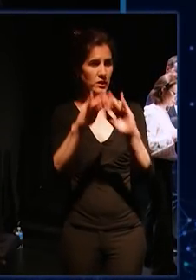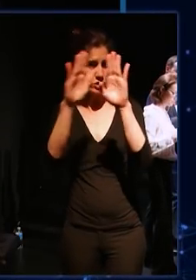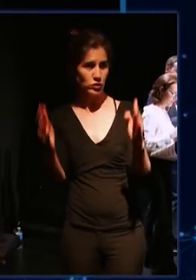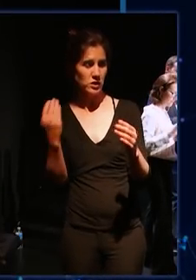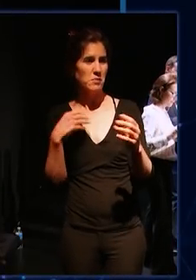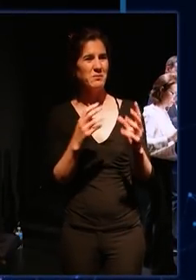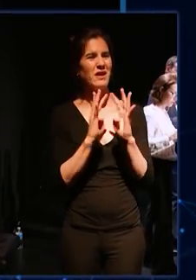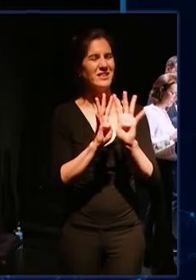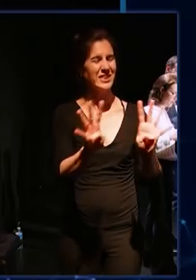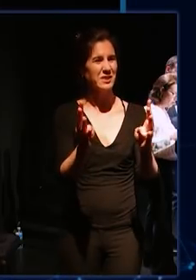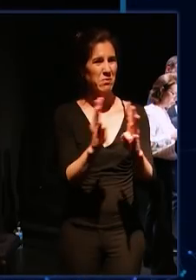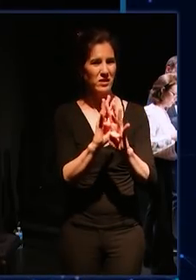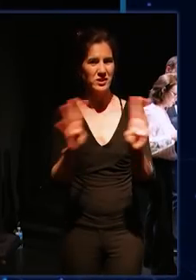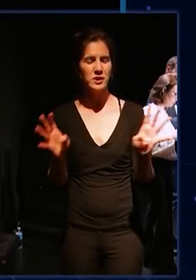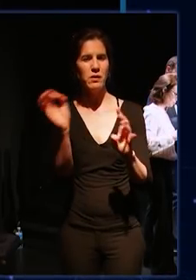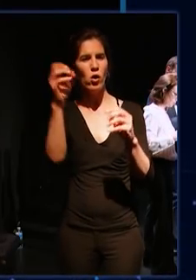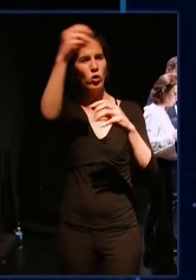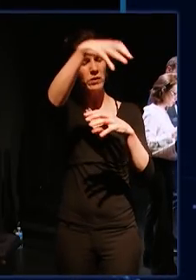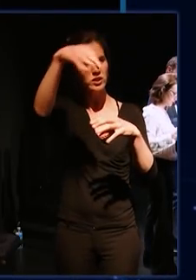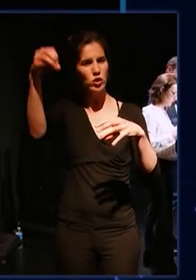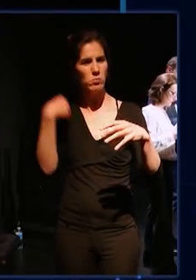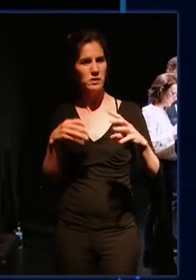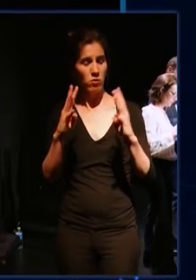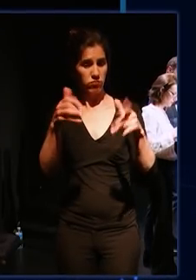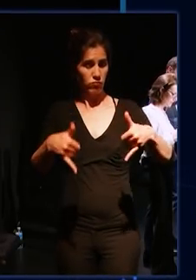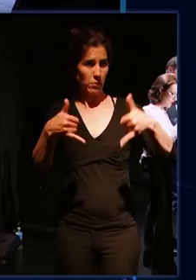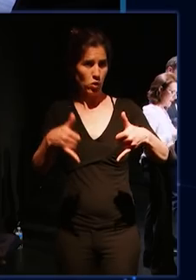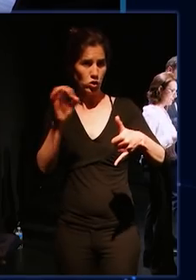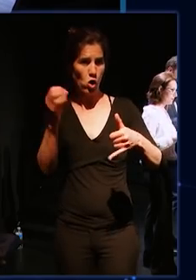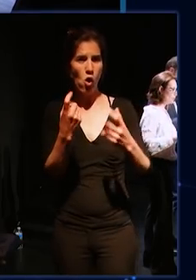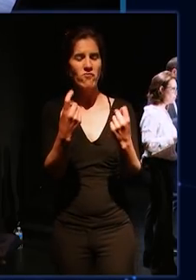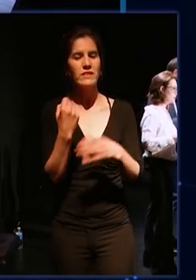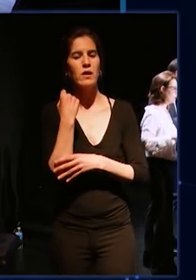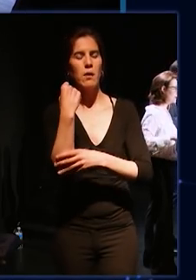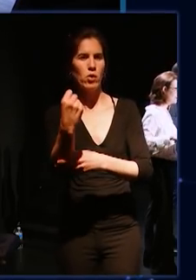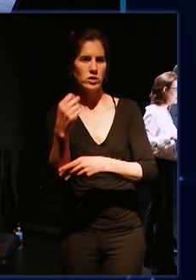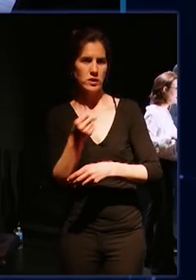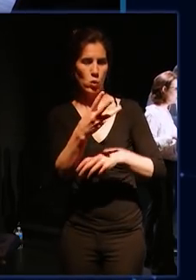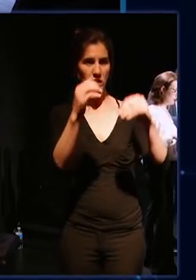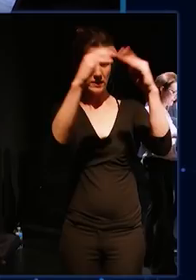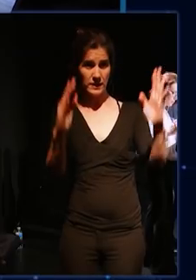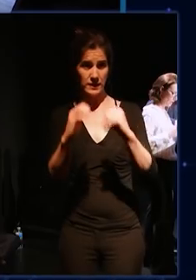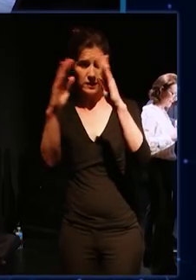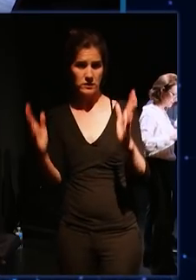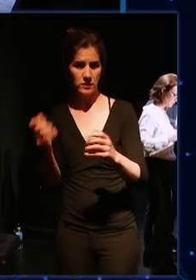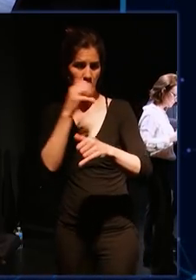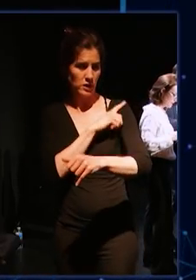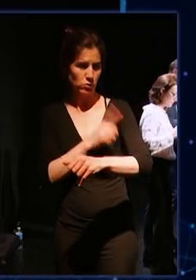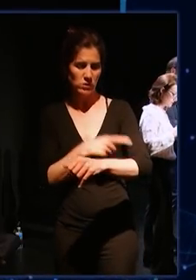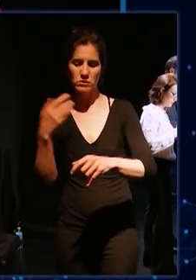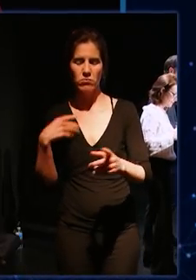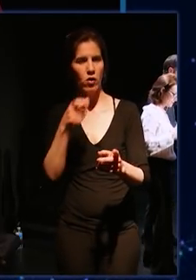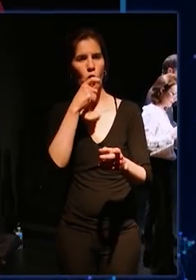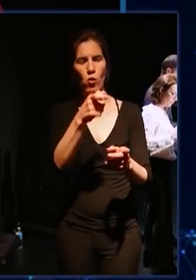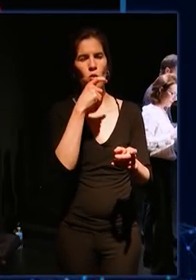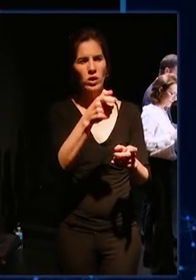falta d'espai al pavelló municipal o la falta de suport a algunes activitats esportives han estat objecte de crítica durant aquests 4 anys. Per la